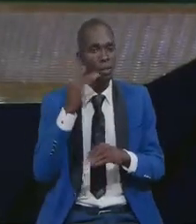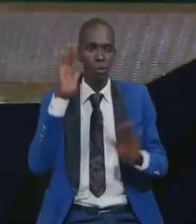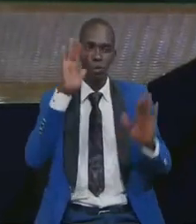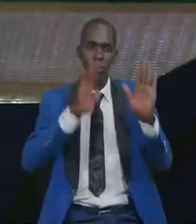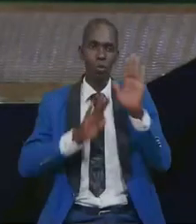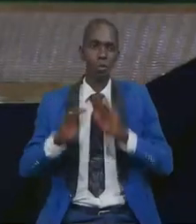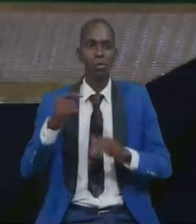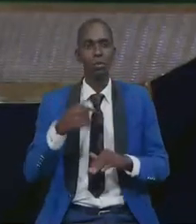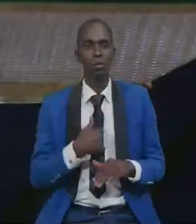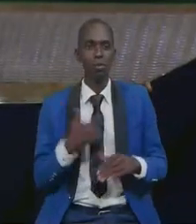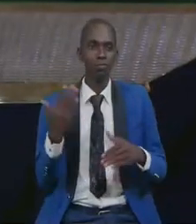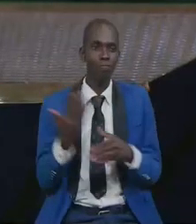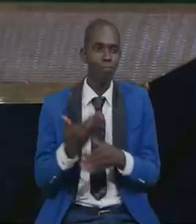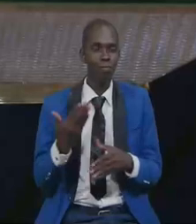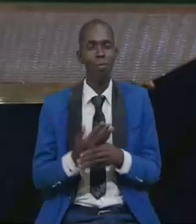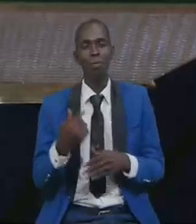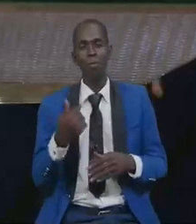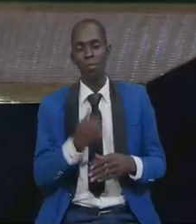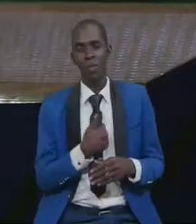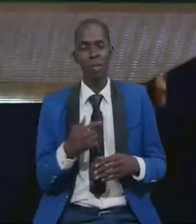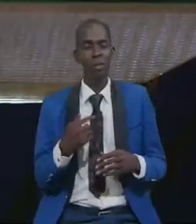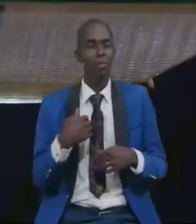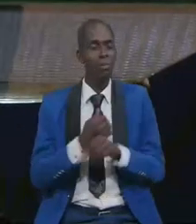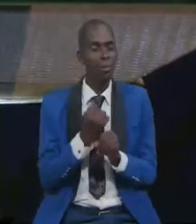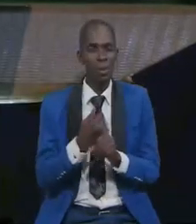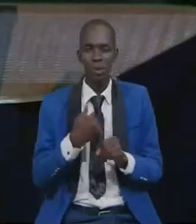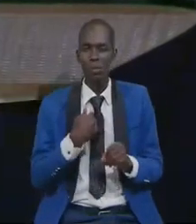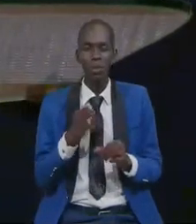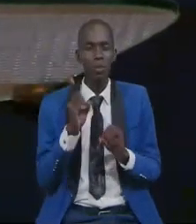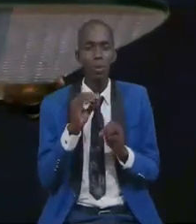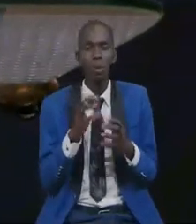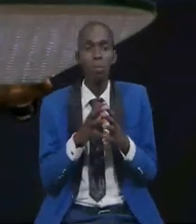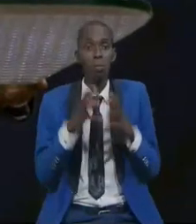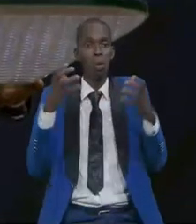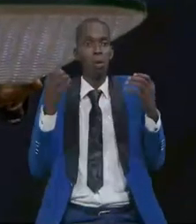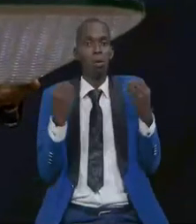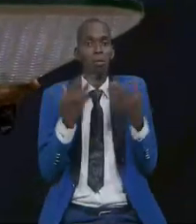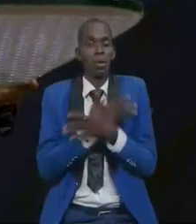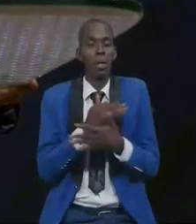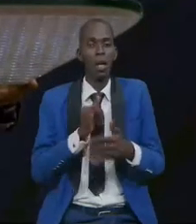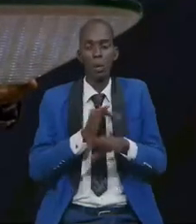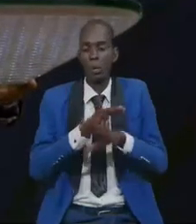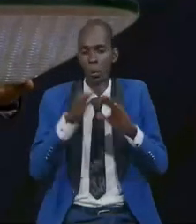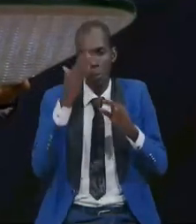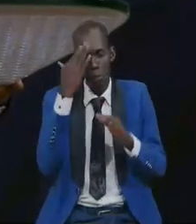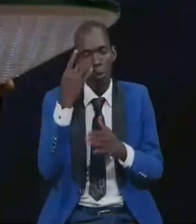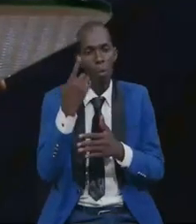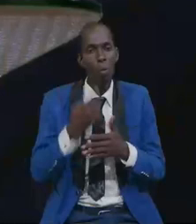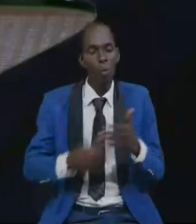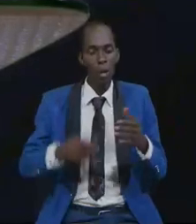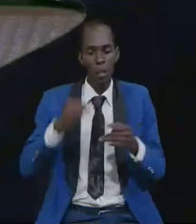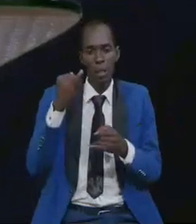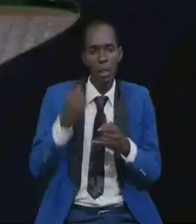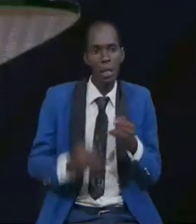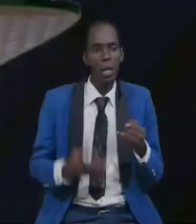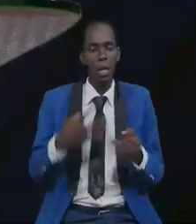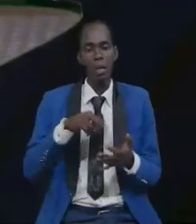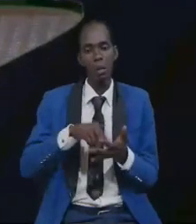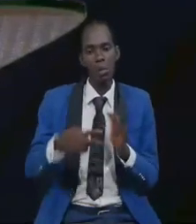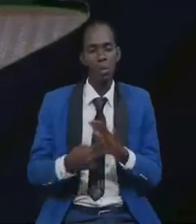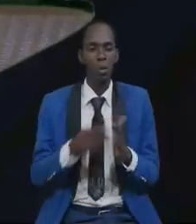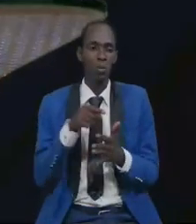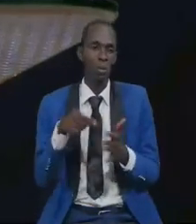d'épouvante. Il était tourmenté. Cela m'avait donné tellement de peur que je ne savais ce qu'allait être la fin de